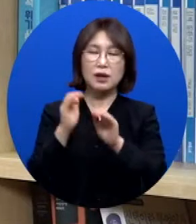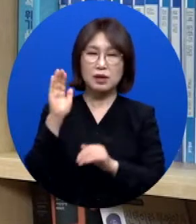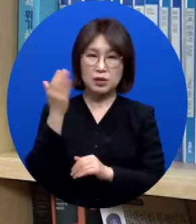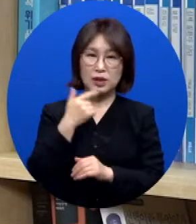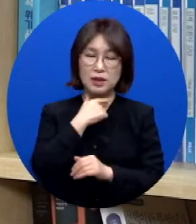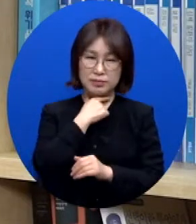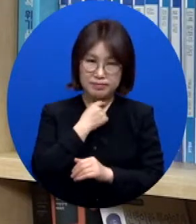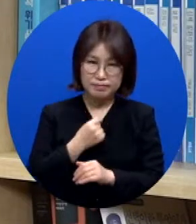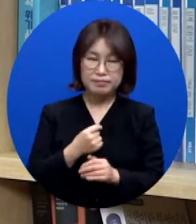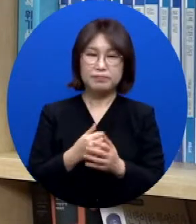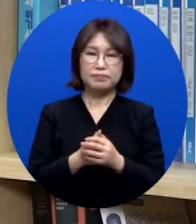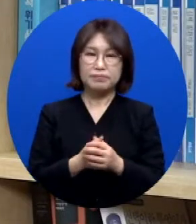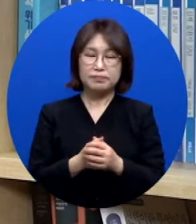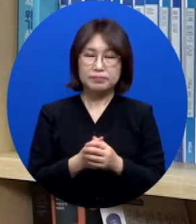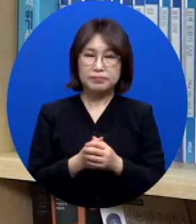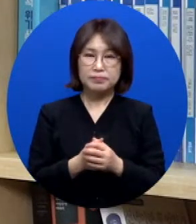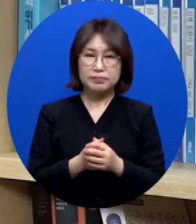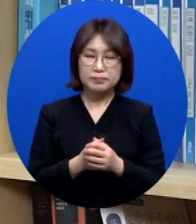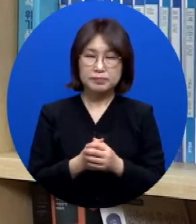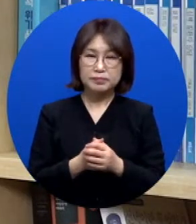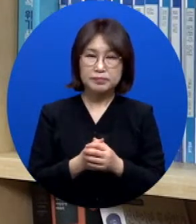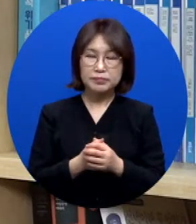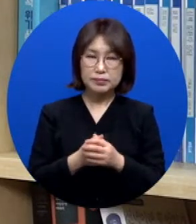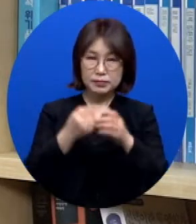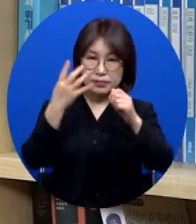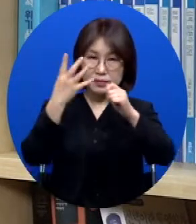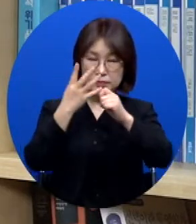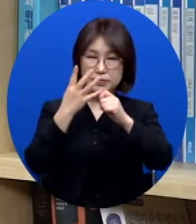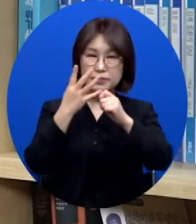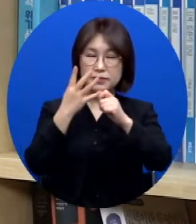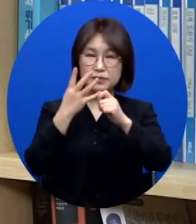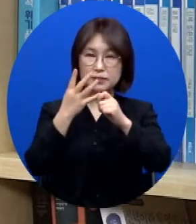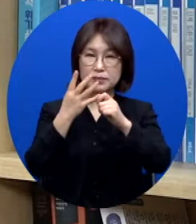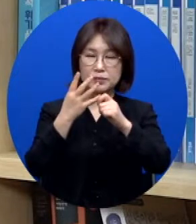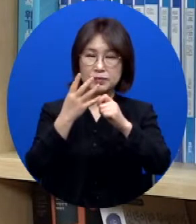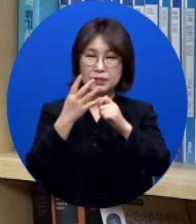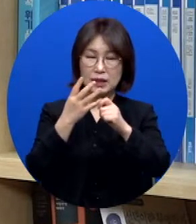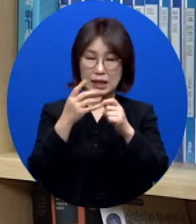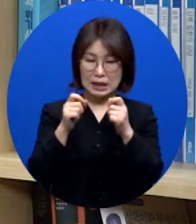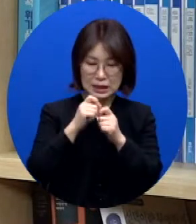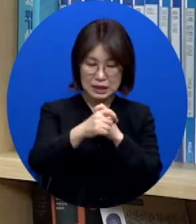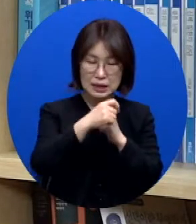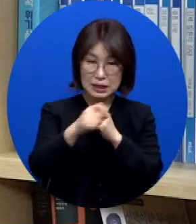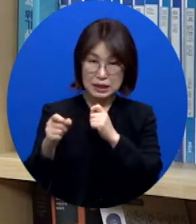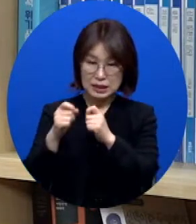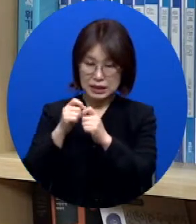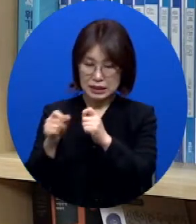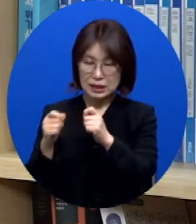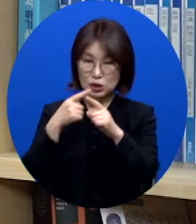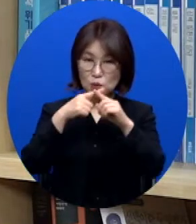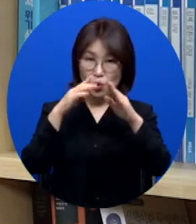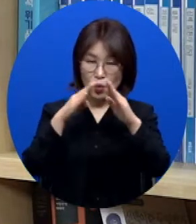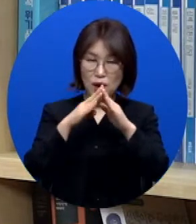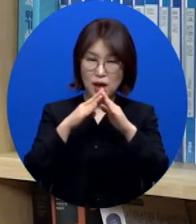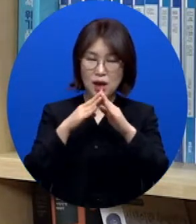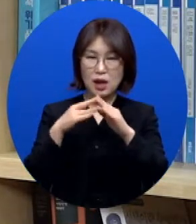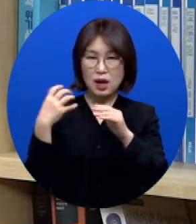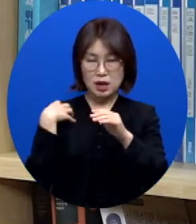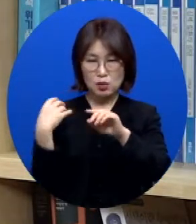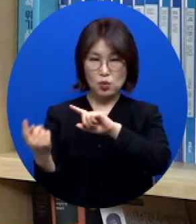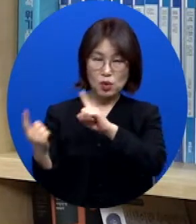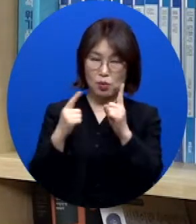데 도움을 주도록 하겠습니다. 네 번째는 각 지교회의 기능 회복과